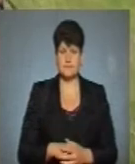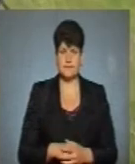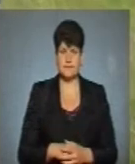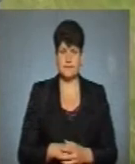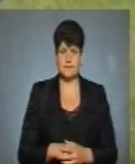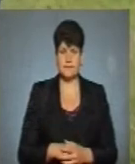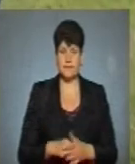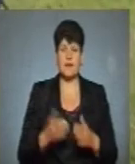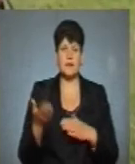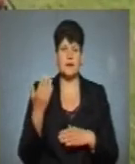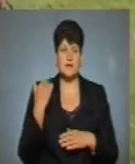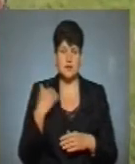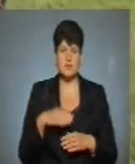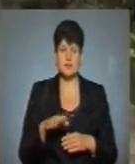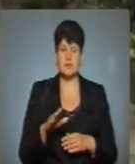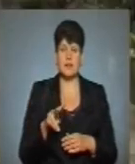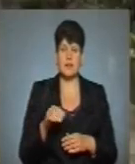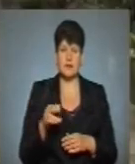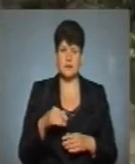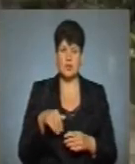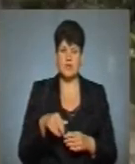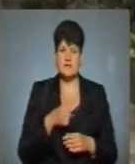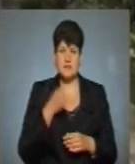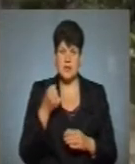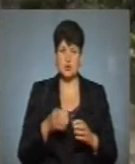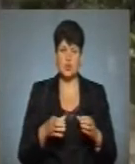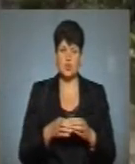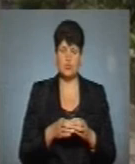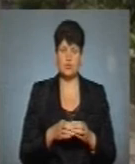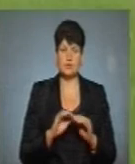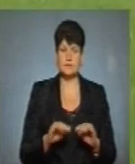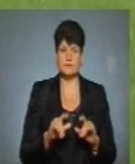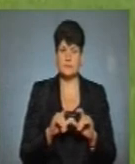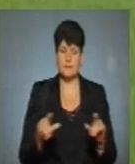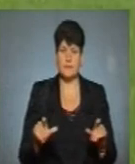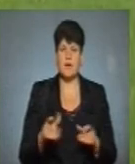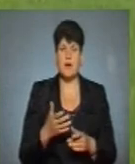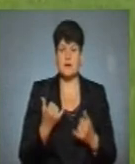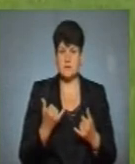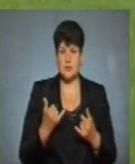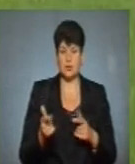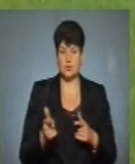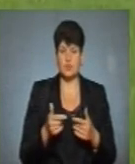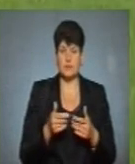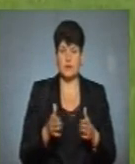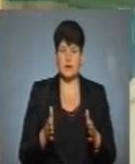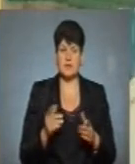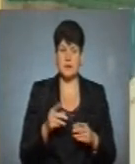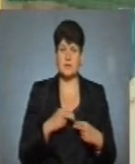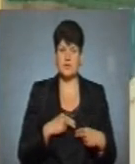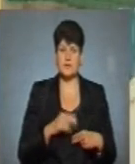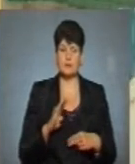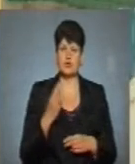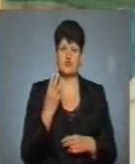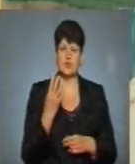До карантину Лада відвідувала старшу групу дитсадка «Перлинка». Наразі заклад готується до відкриття. Там працюватимуть 4